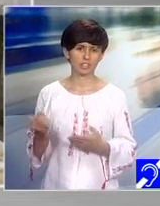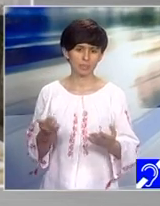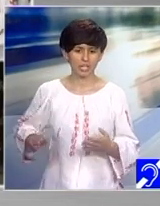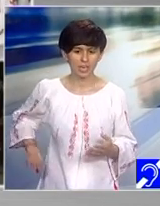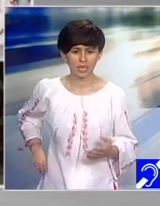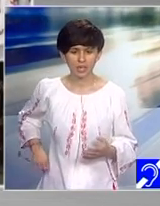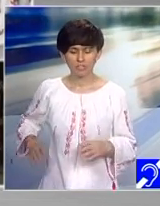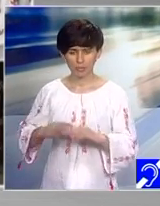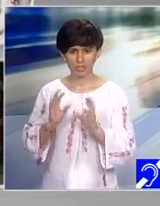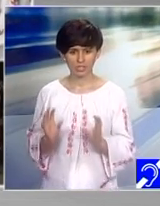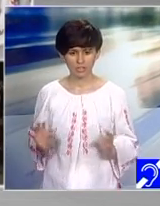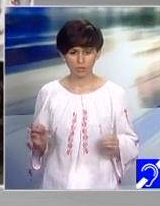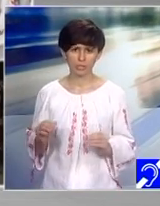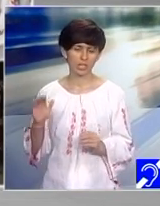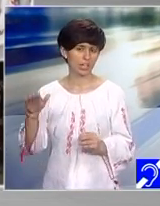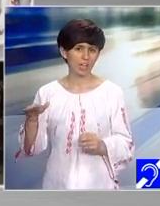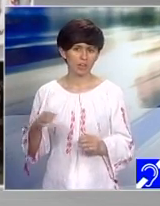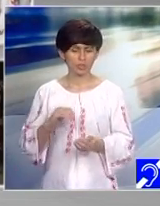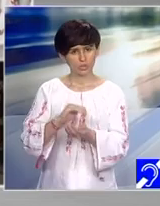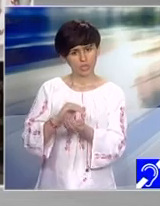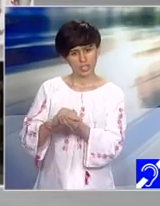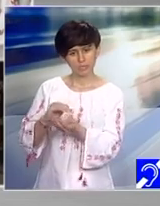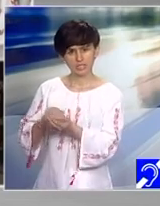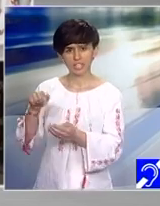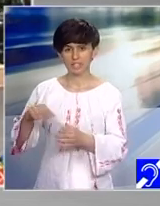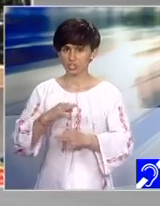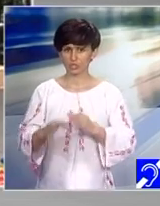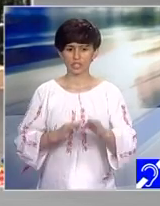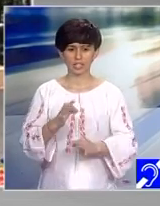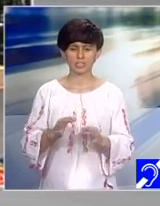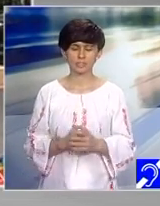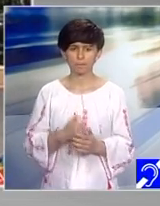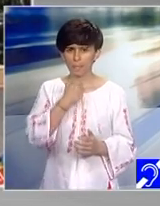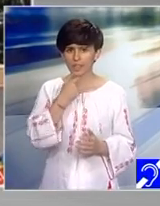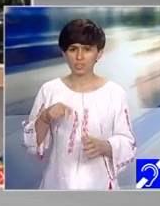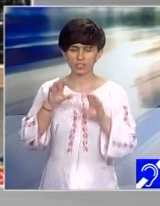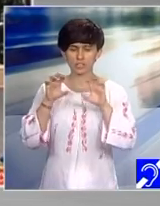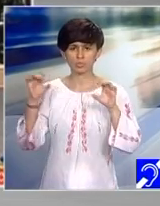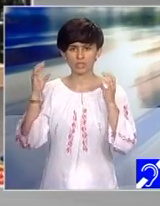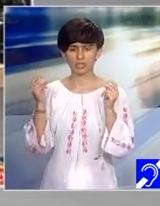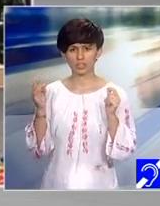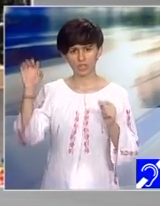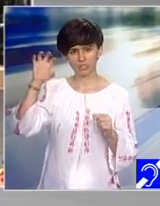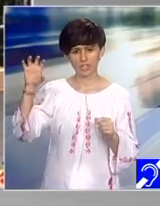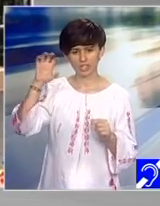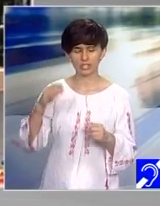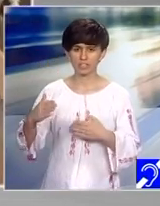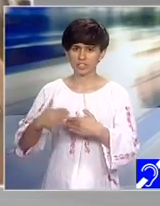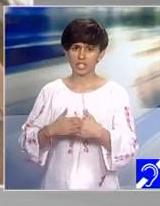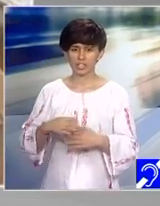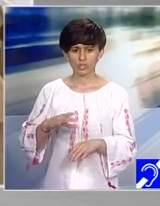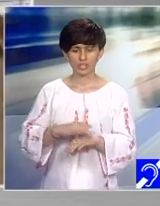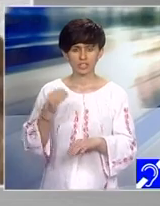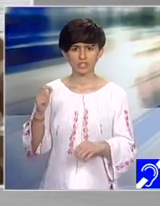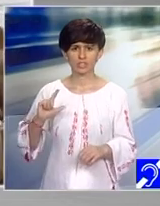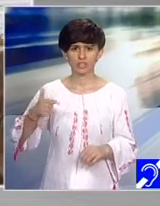femeia româncă a avut-o în păstrarea acestor tradiții. Anul acesta, Muzeul Etnografic al Transilvaniei s-a alăturat acestei inițiative pentru